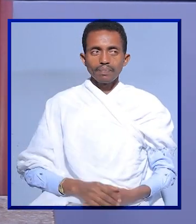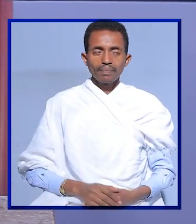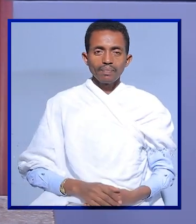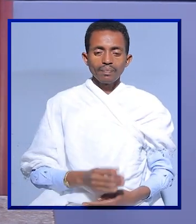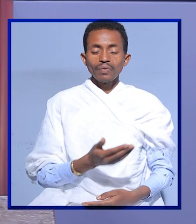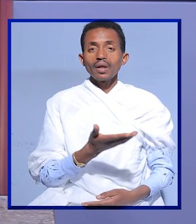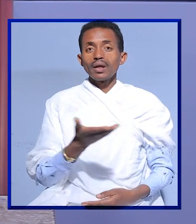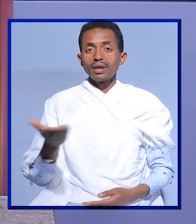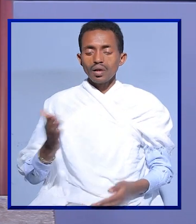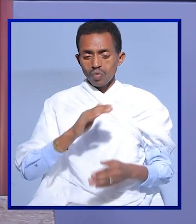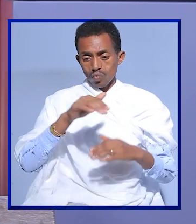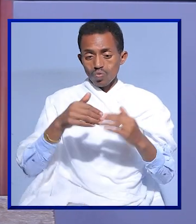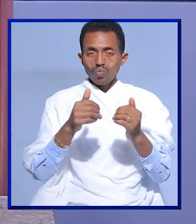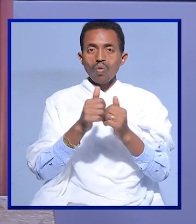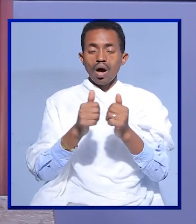ከነገር ሁሉ አስቀድሞ